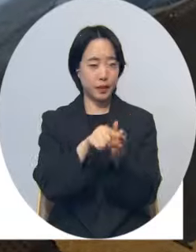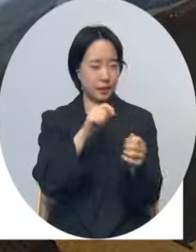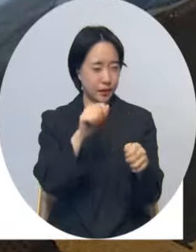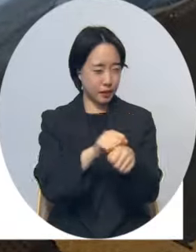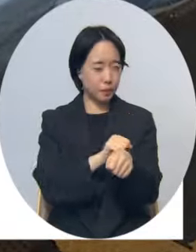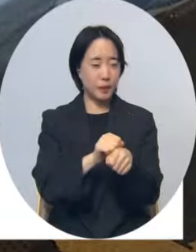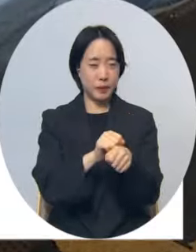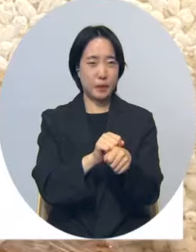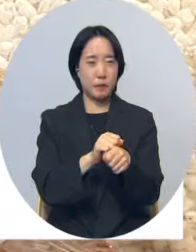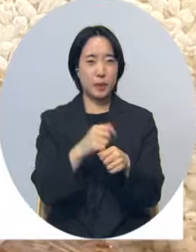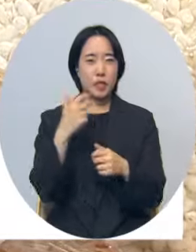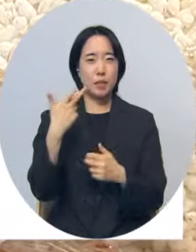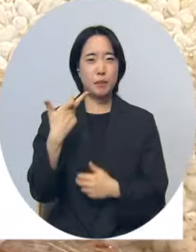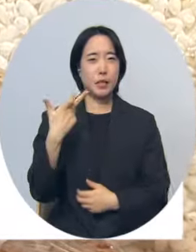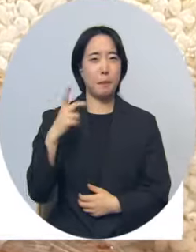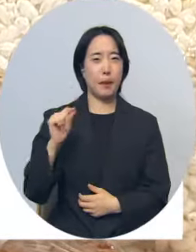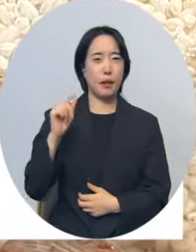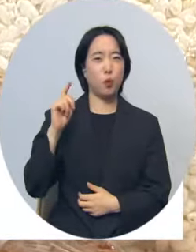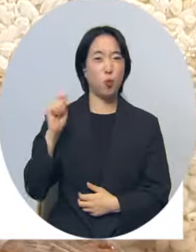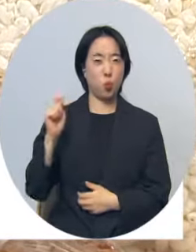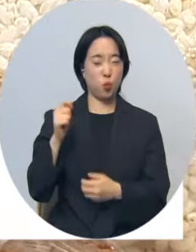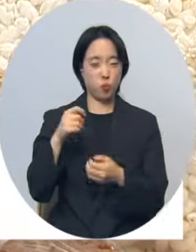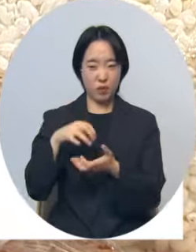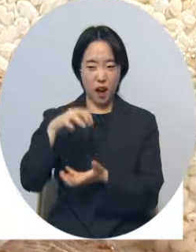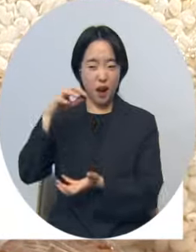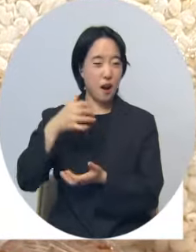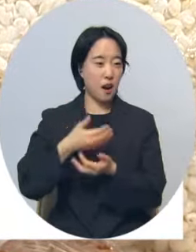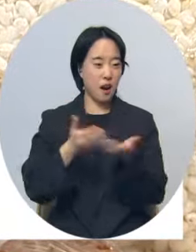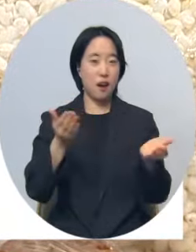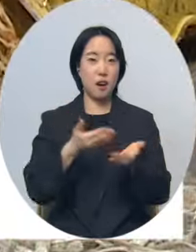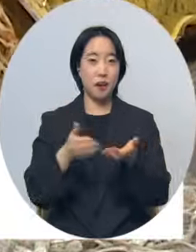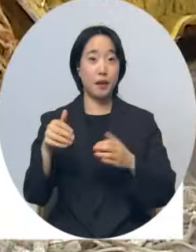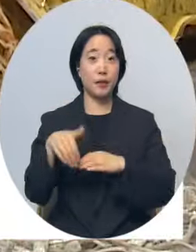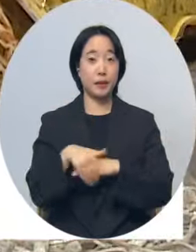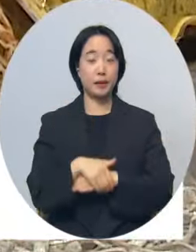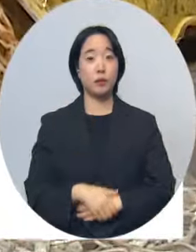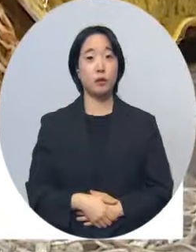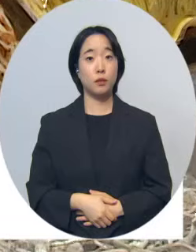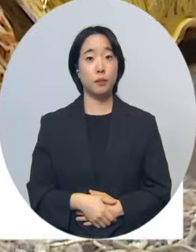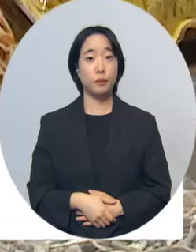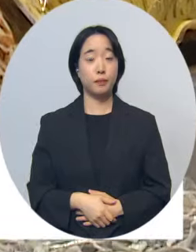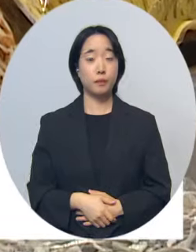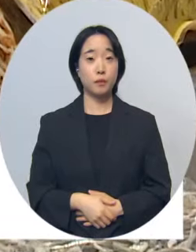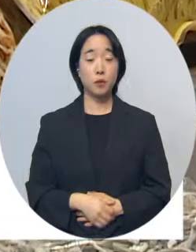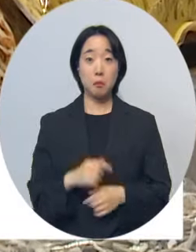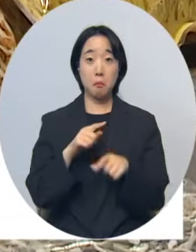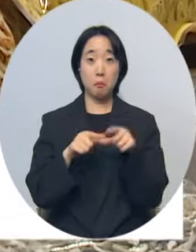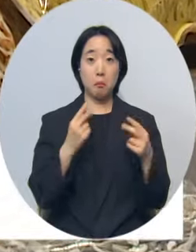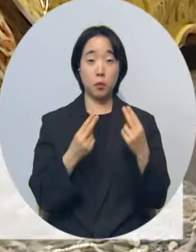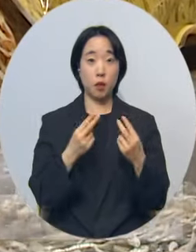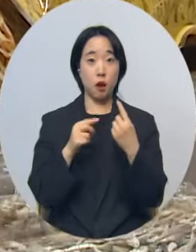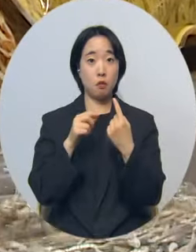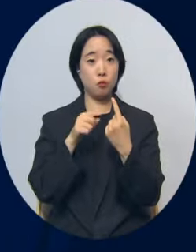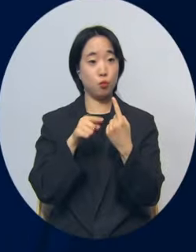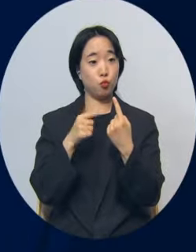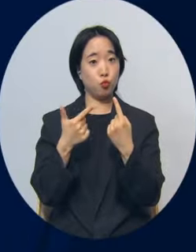17만 톤을 공급하겠다고 밝혔습니다. 역대 최대치로 평소보다 1.6배 늘어난